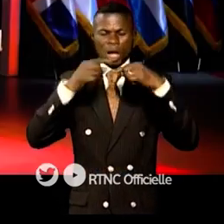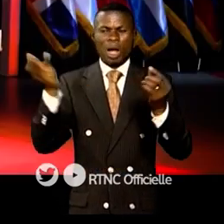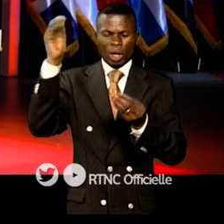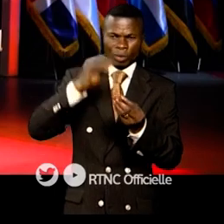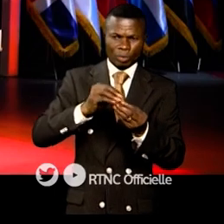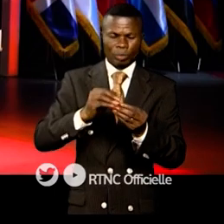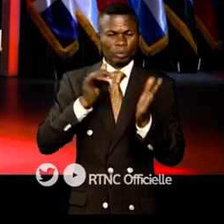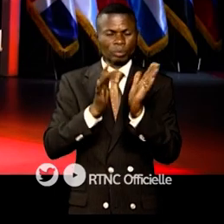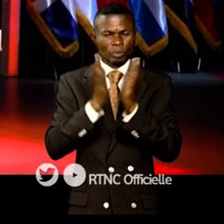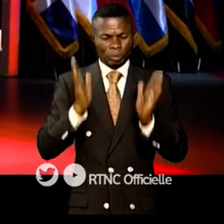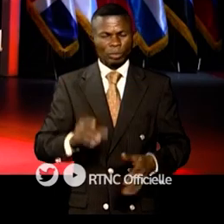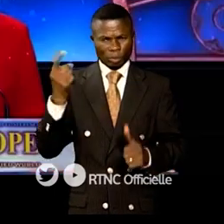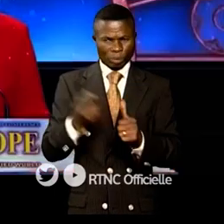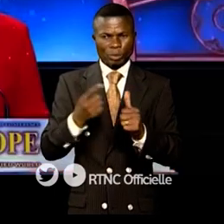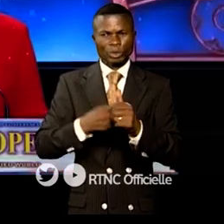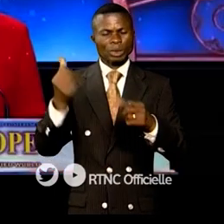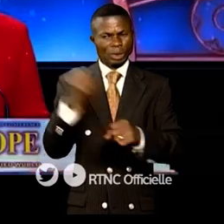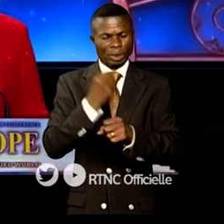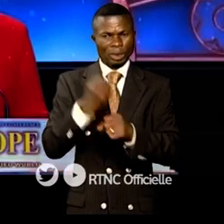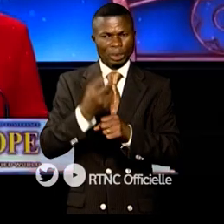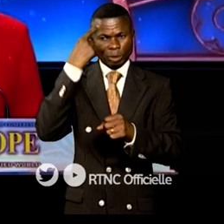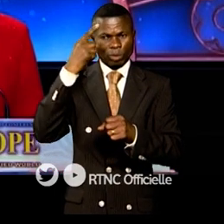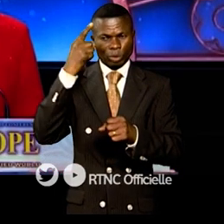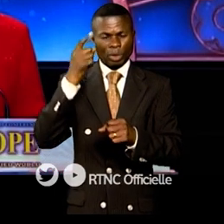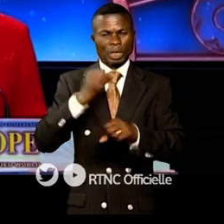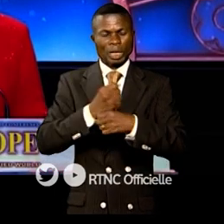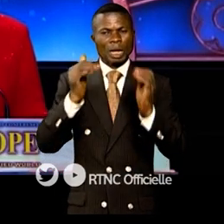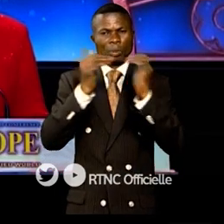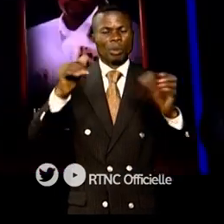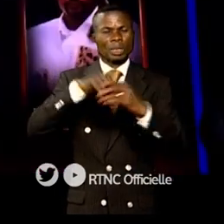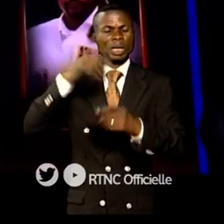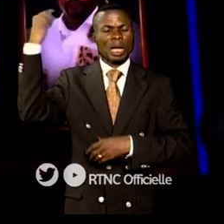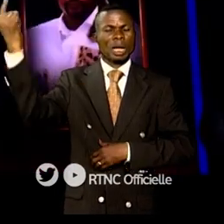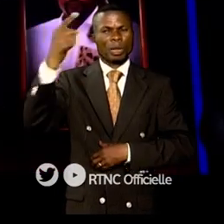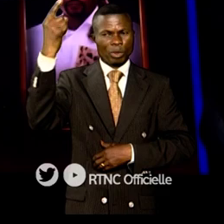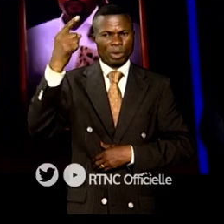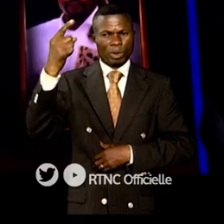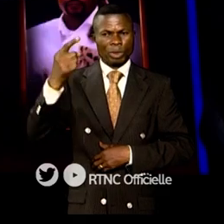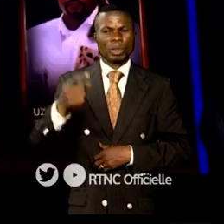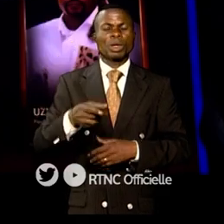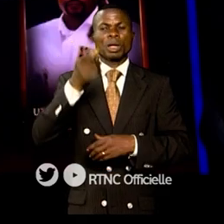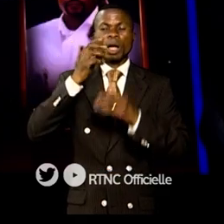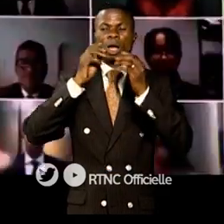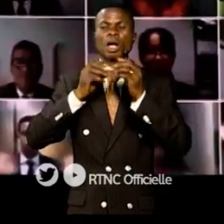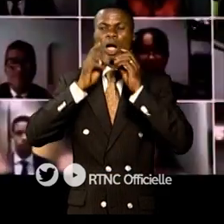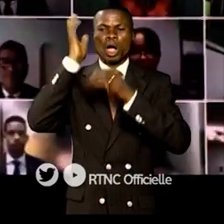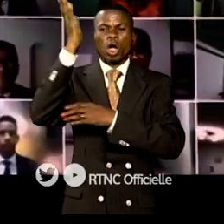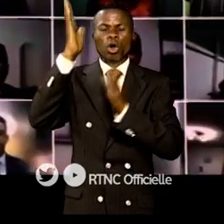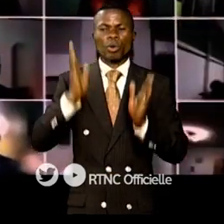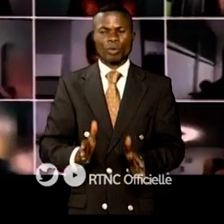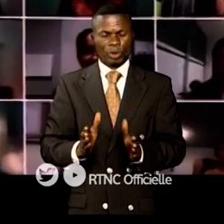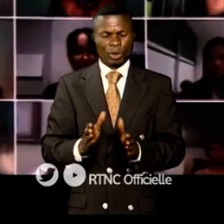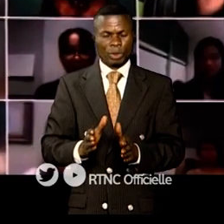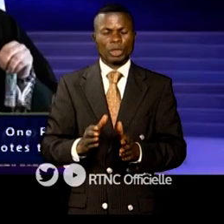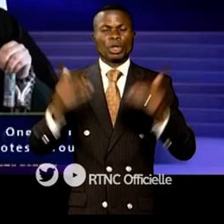que les chrétiens doivent œuvrer pour l'instauration de la paix dans le monde. Selon l'un des orateurs de cette conférence des